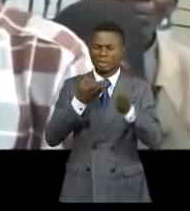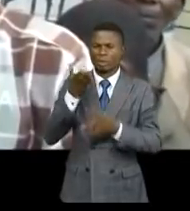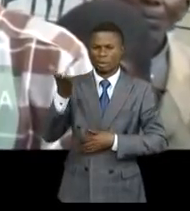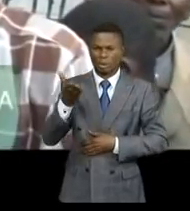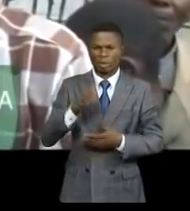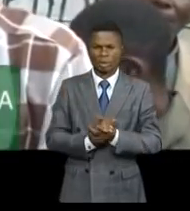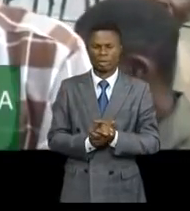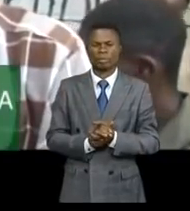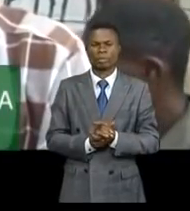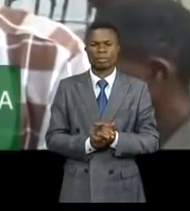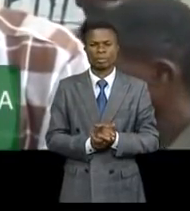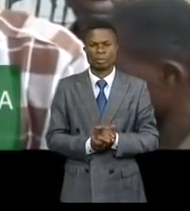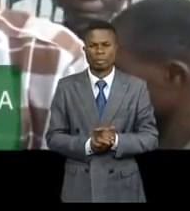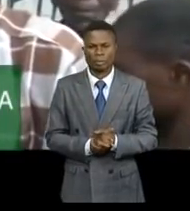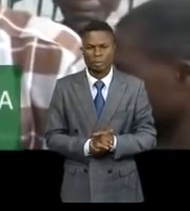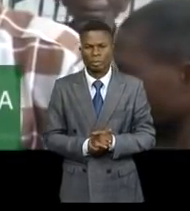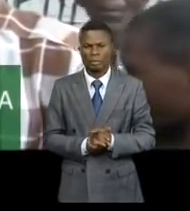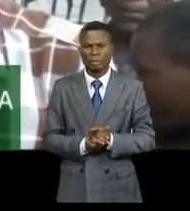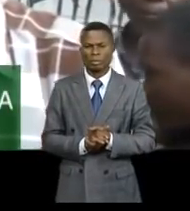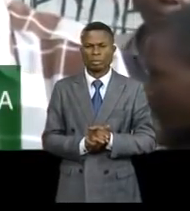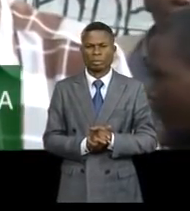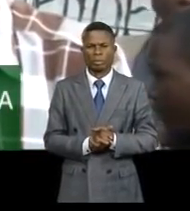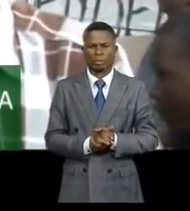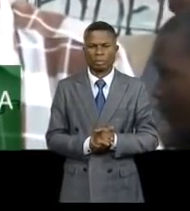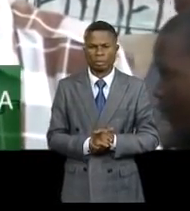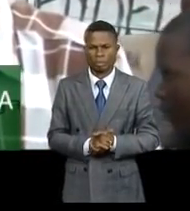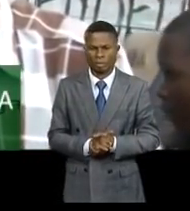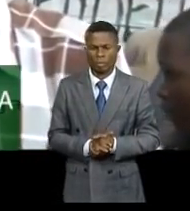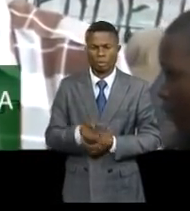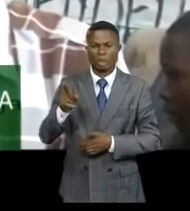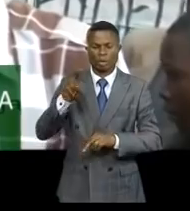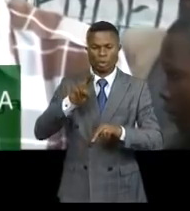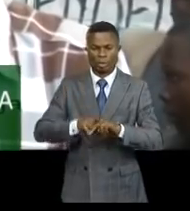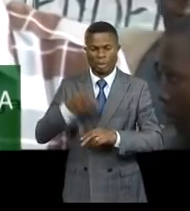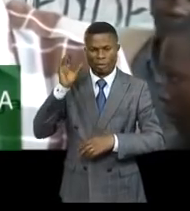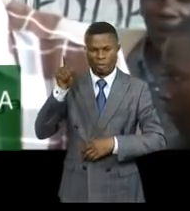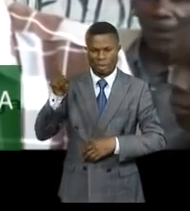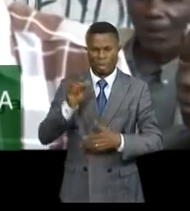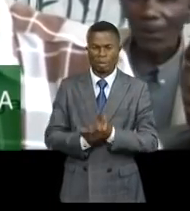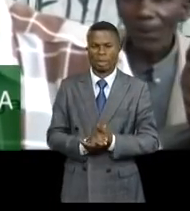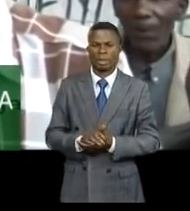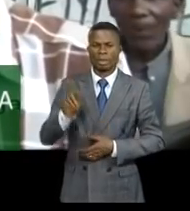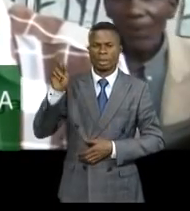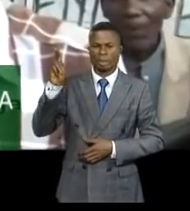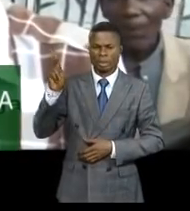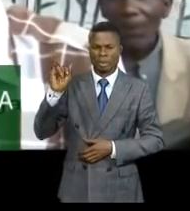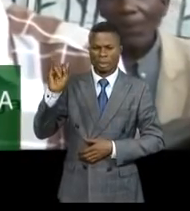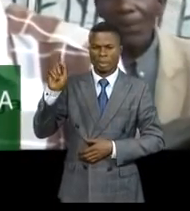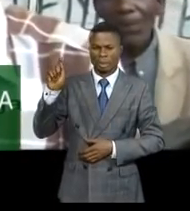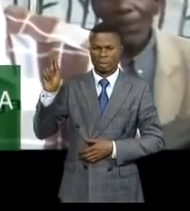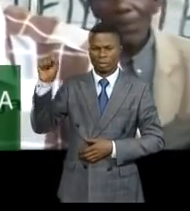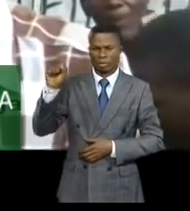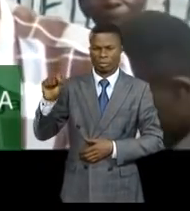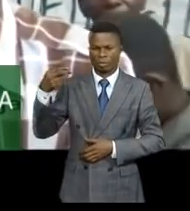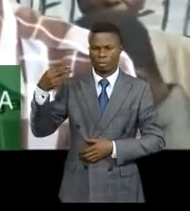qu'il me punguka, peut-être qu'il t'a indélé à vous punguka. Il est une foulaïche. La Bible est tout balcon à Nababaka,